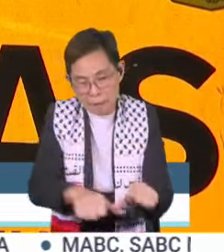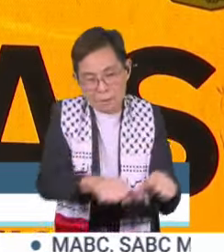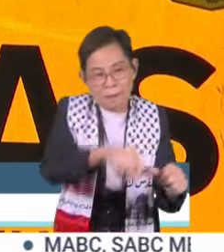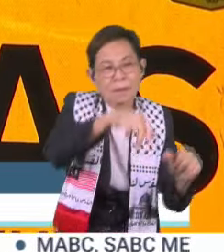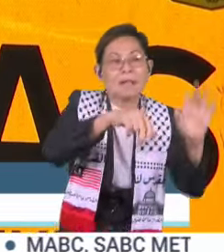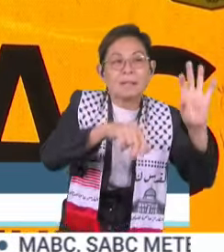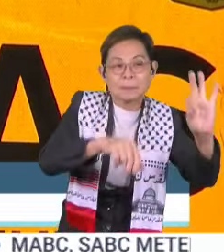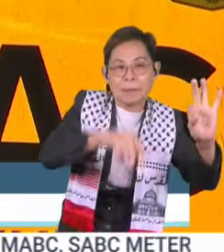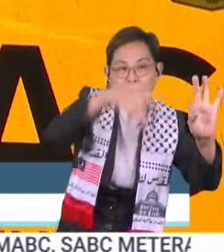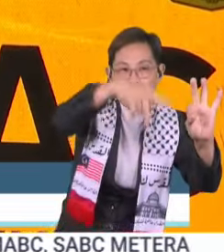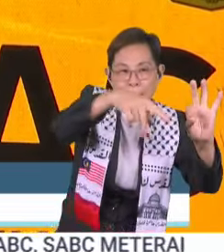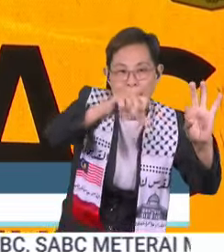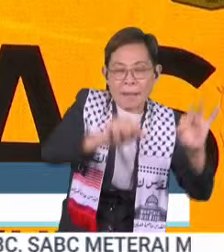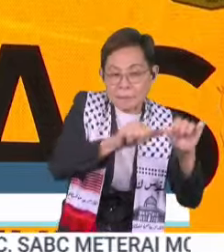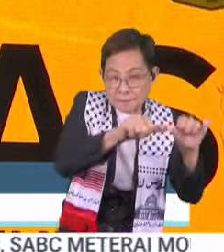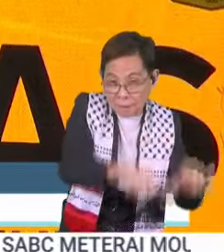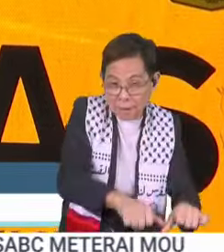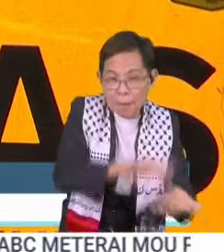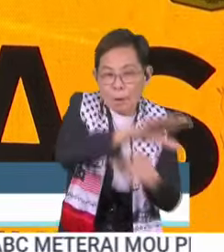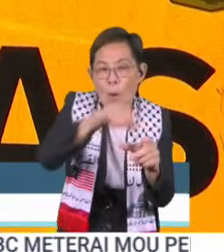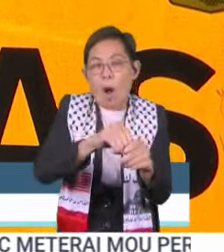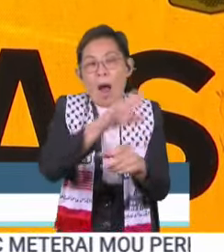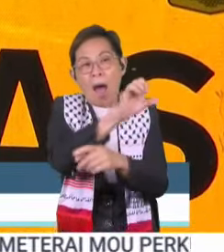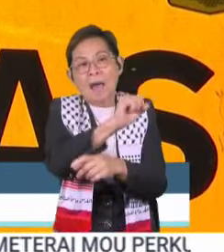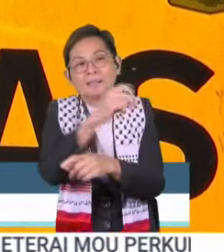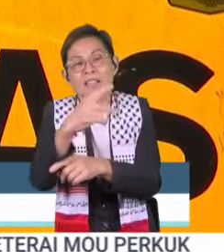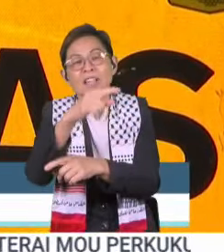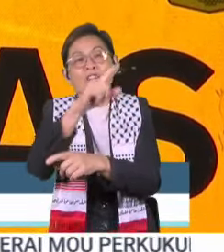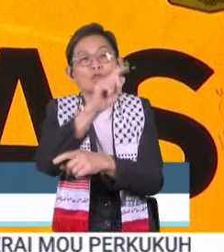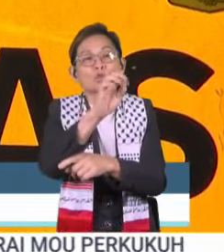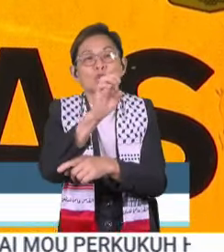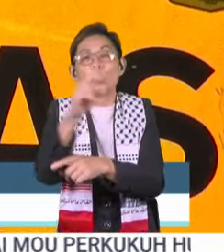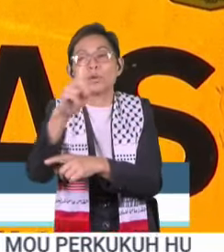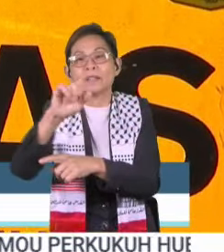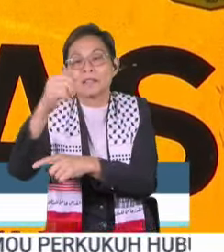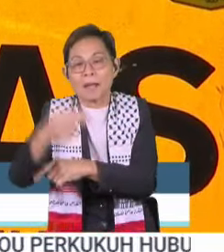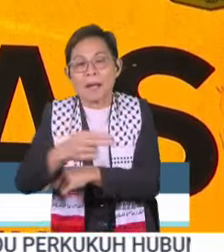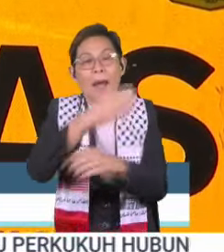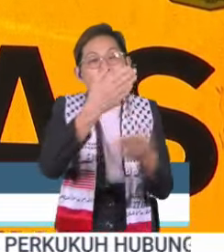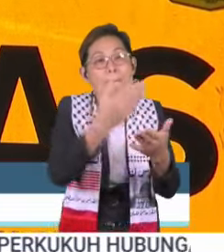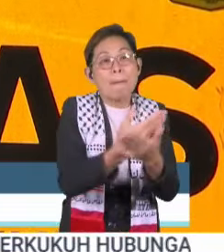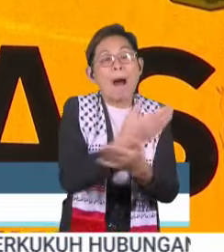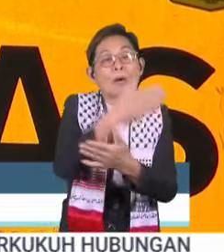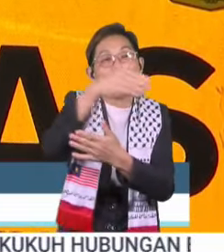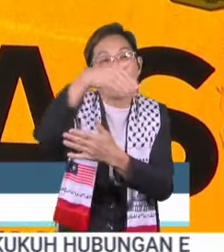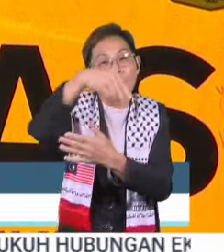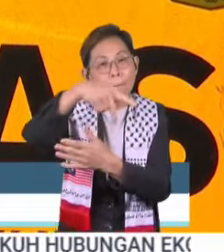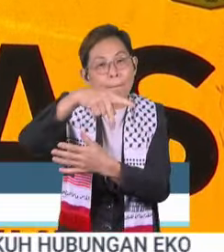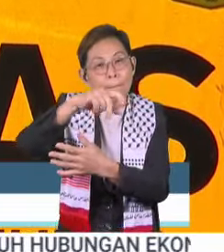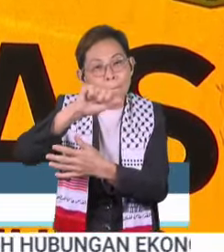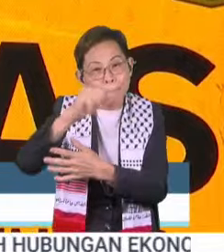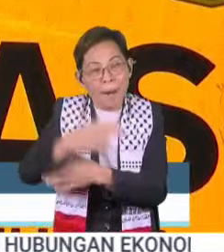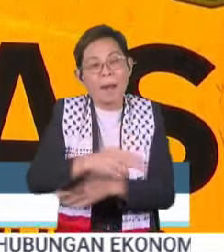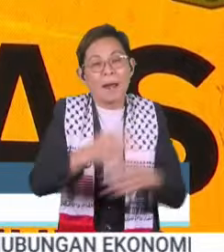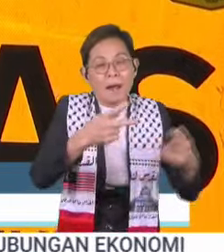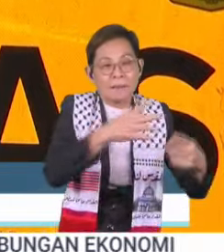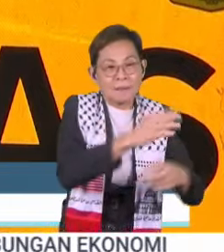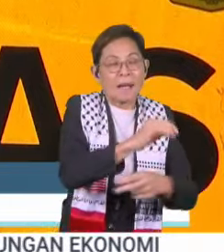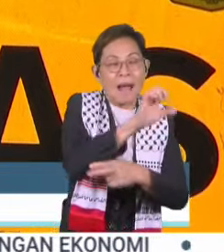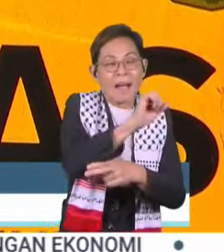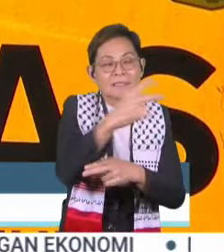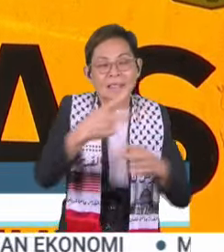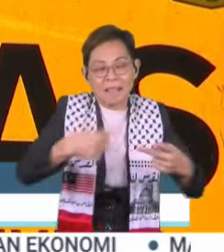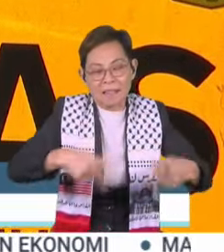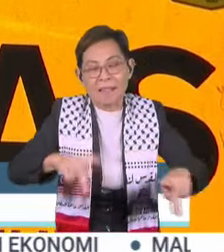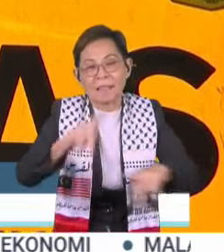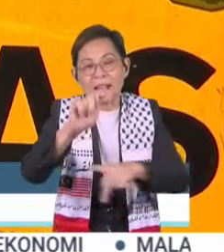berlindung di 9 PPS, membabitkan antaranya SK Gual Tok Deh, SMK Baruh Pial, SK Gual Tinggi dan SK Kedai Tanjung.